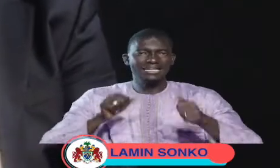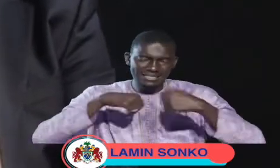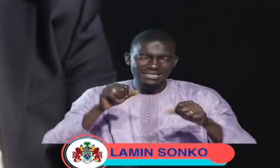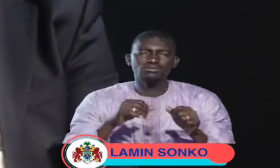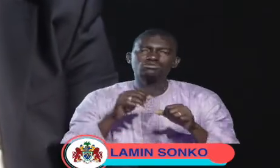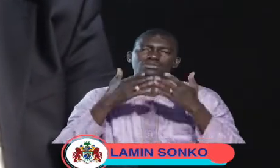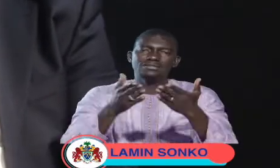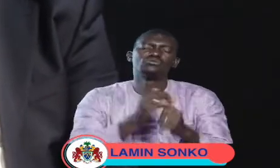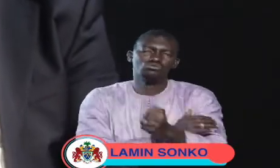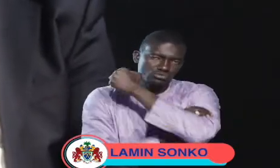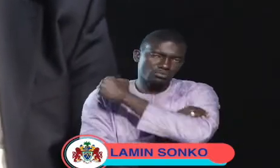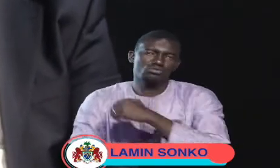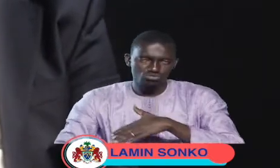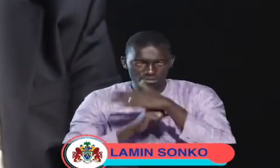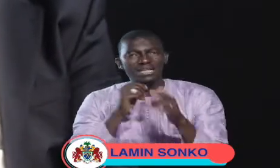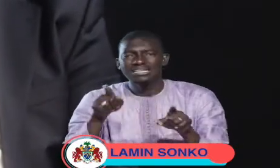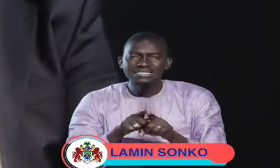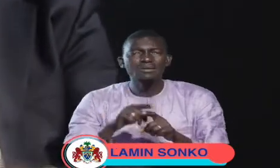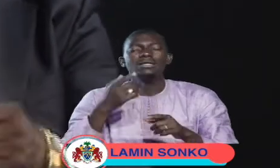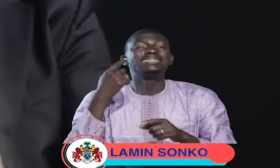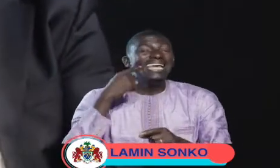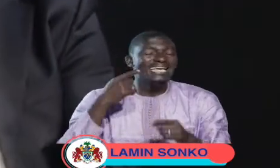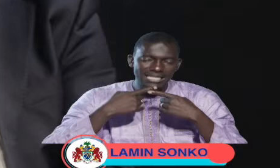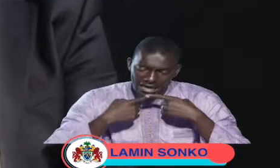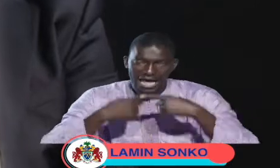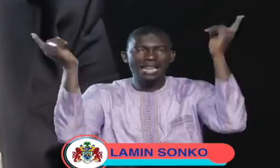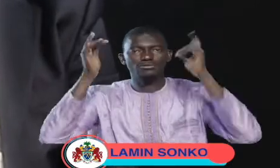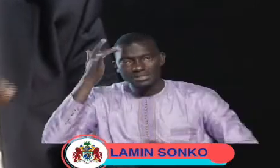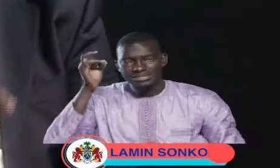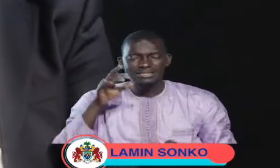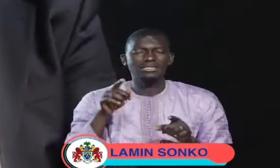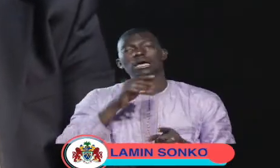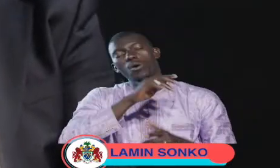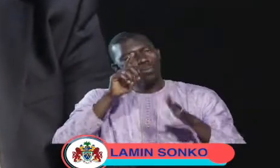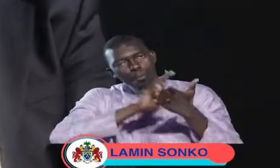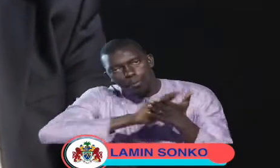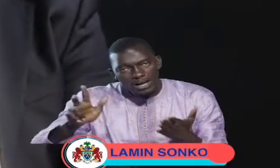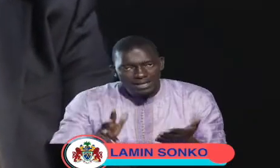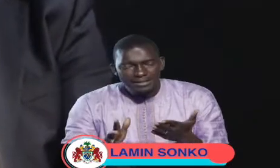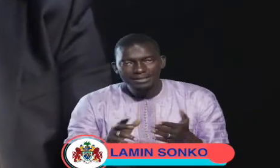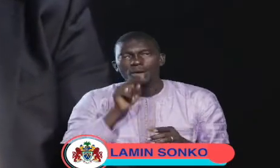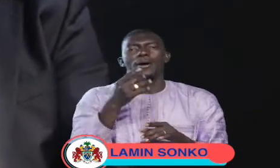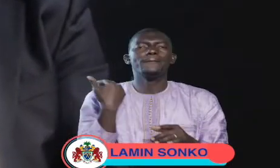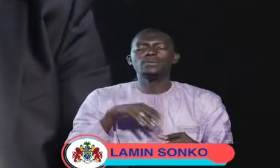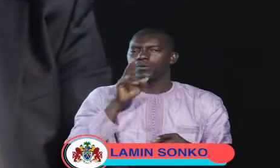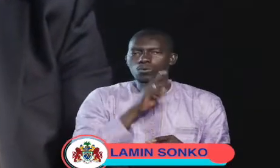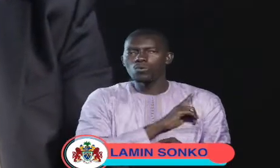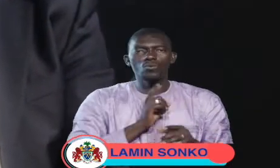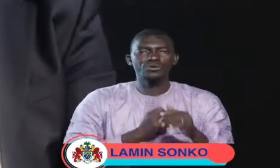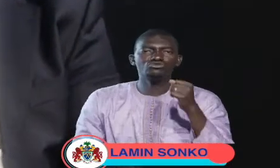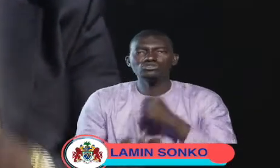ya yo kala o man ko la ko ran fana anansa lumina wo lokun fana ko no ye e ko ha bar sain mon mi an ko ngi sopla joran